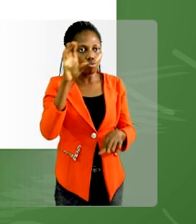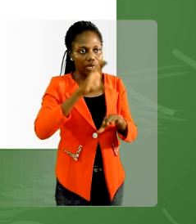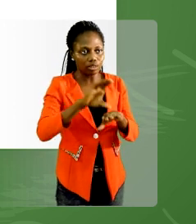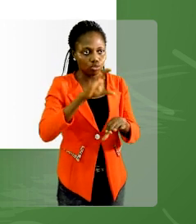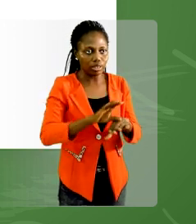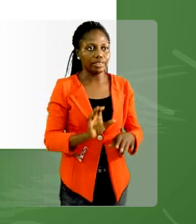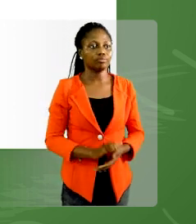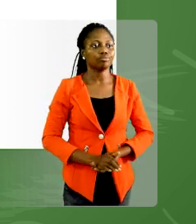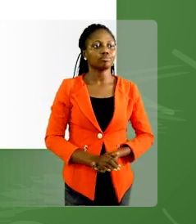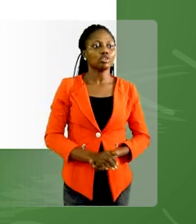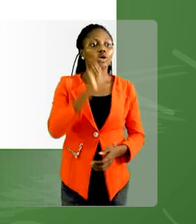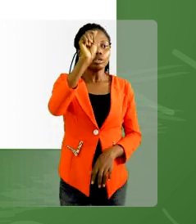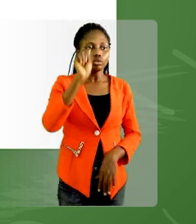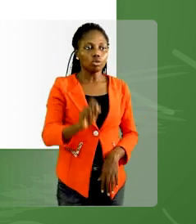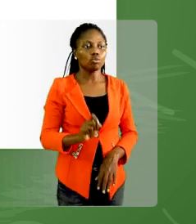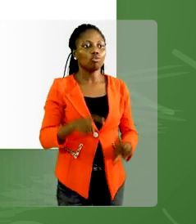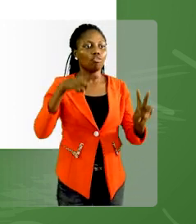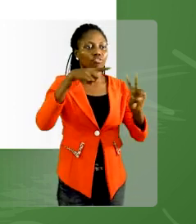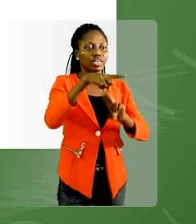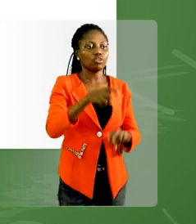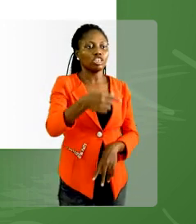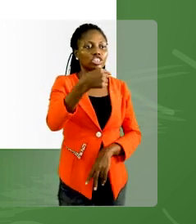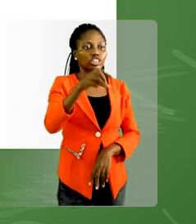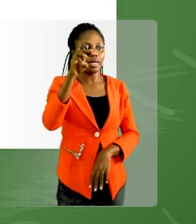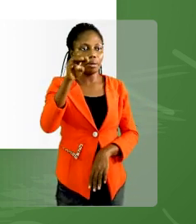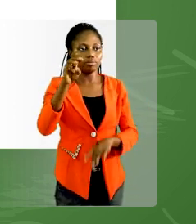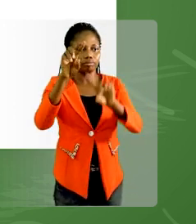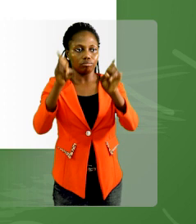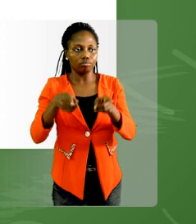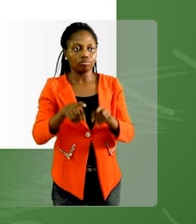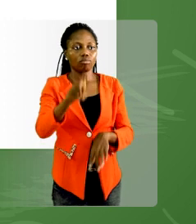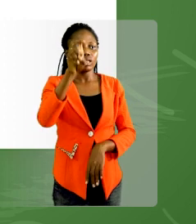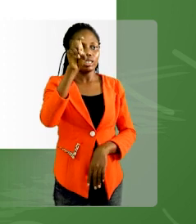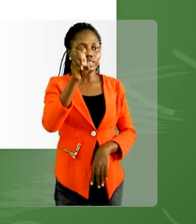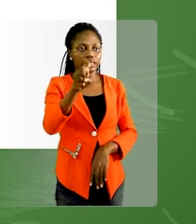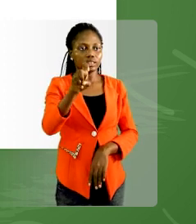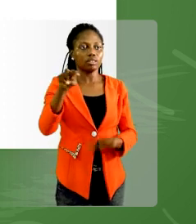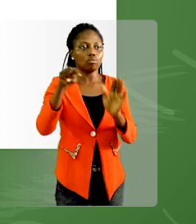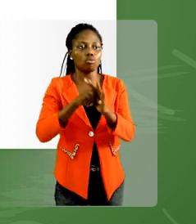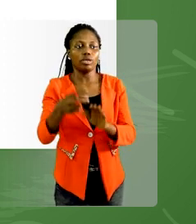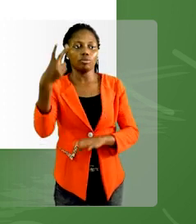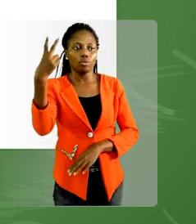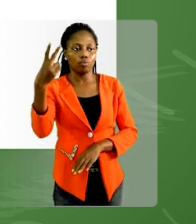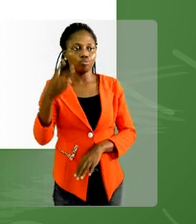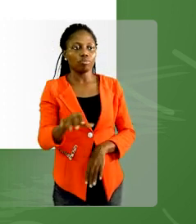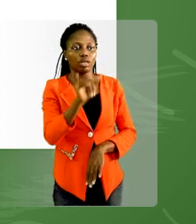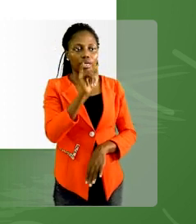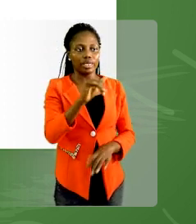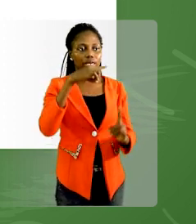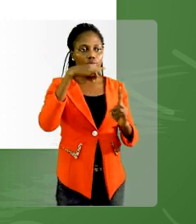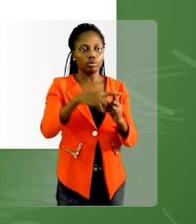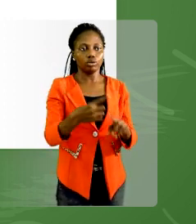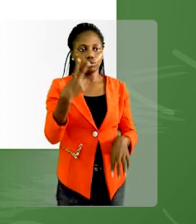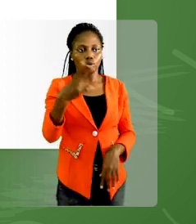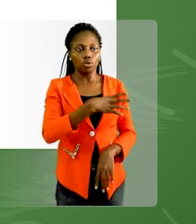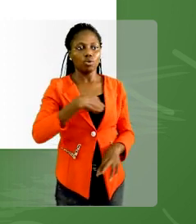Y plus 2. Le vecteur EF, moins 2, moins 1, moins 6,